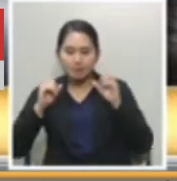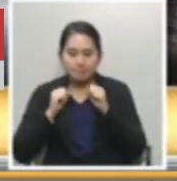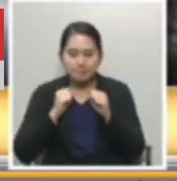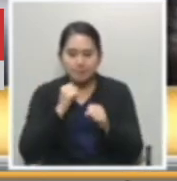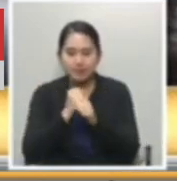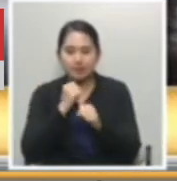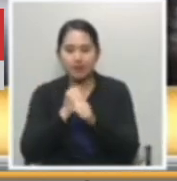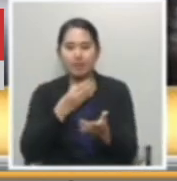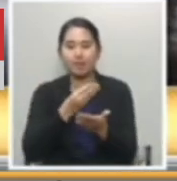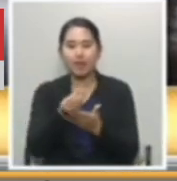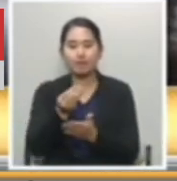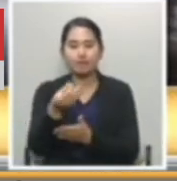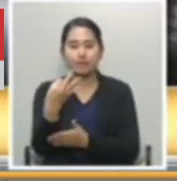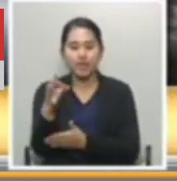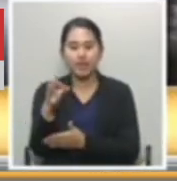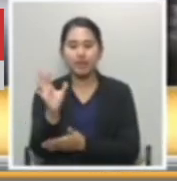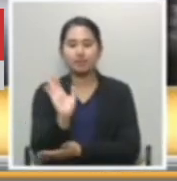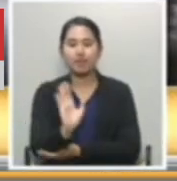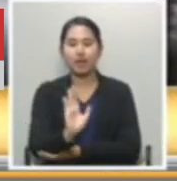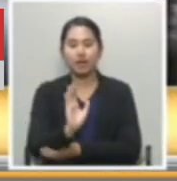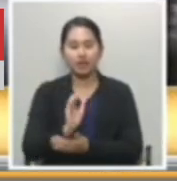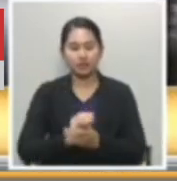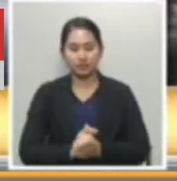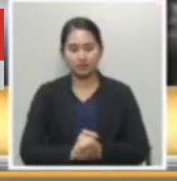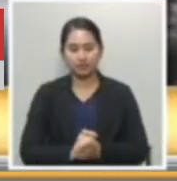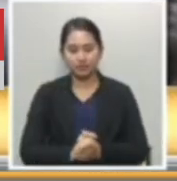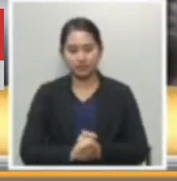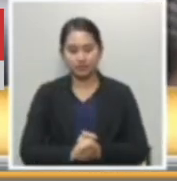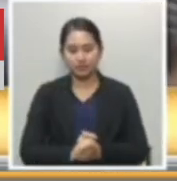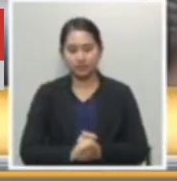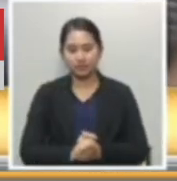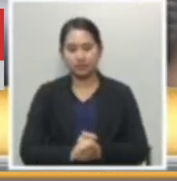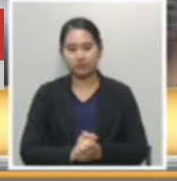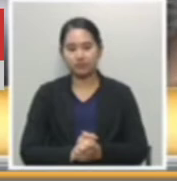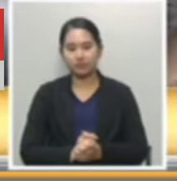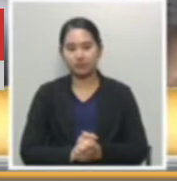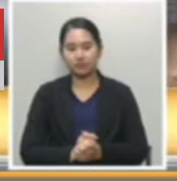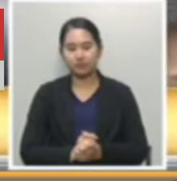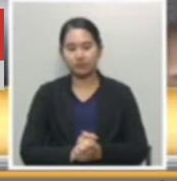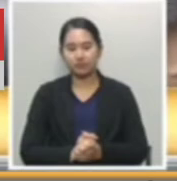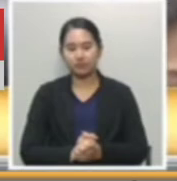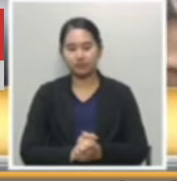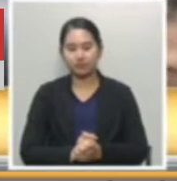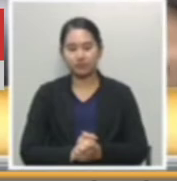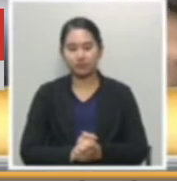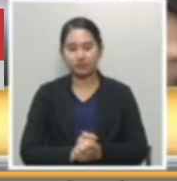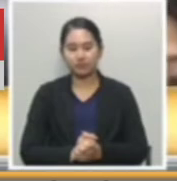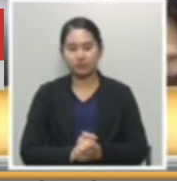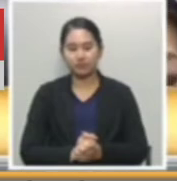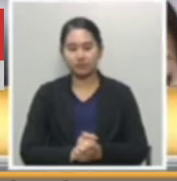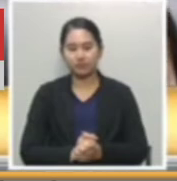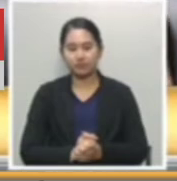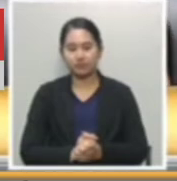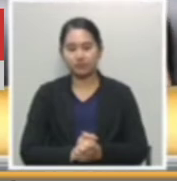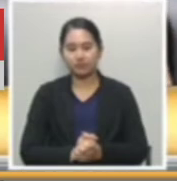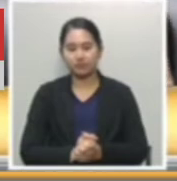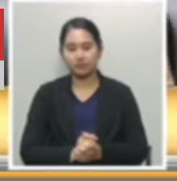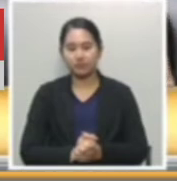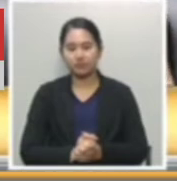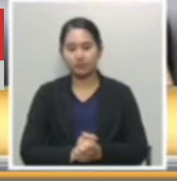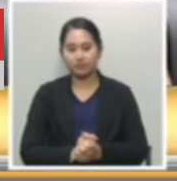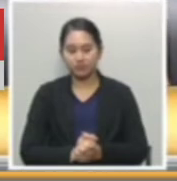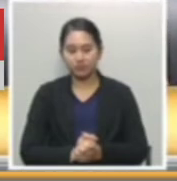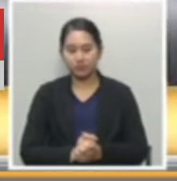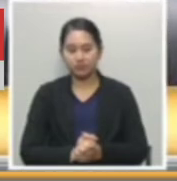าดนี้ท่านประธานที่เคาร